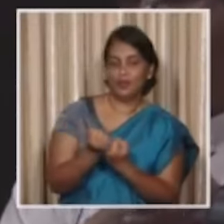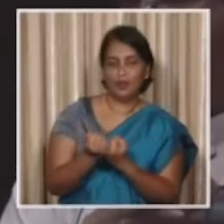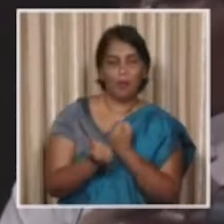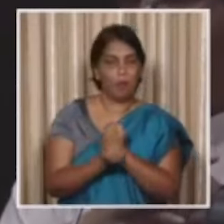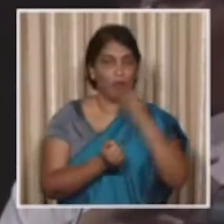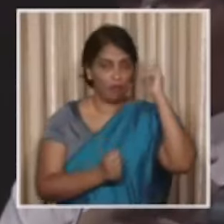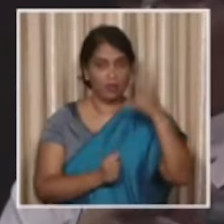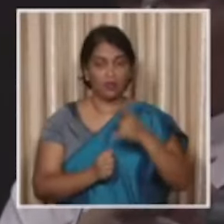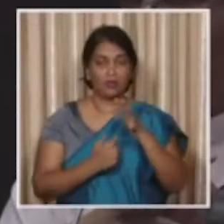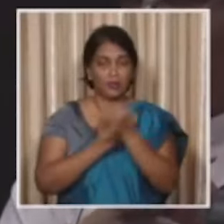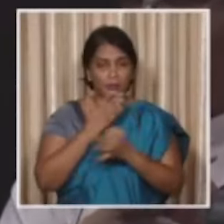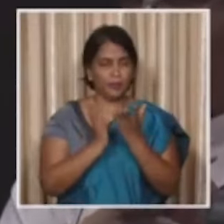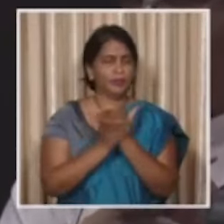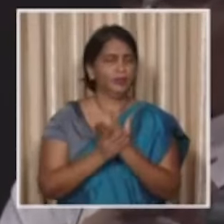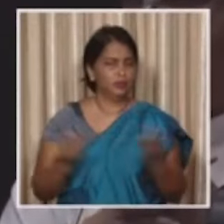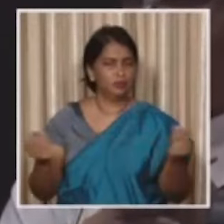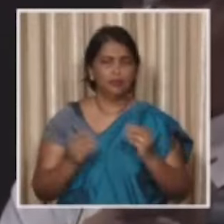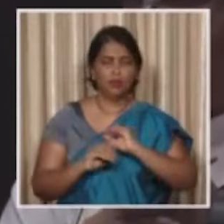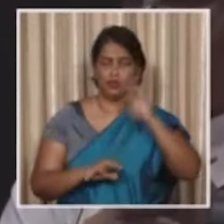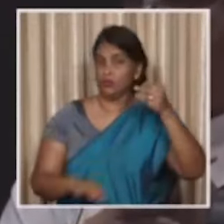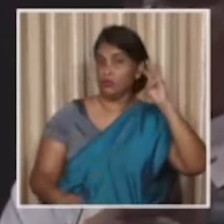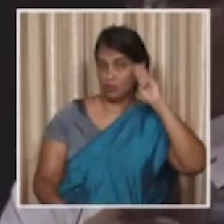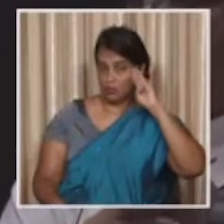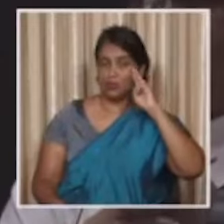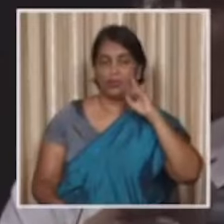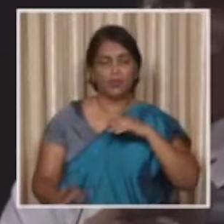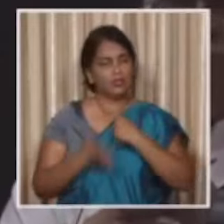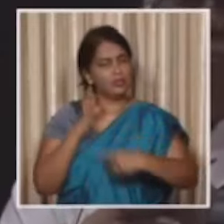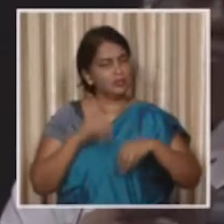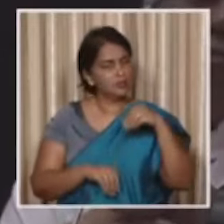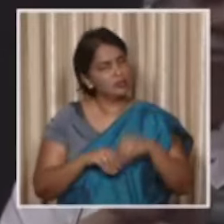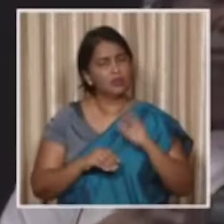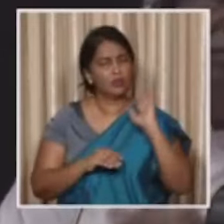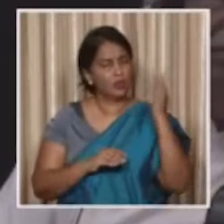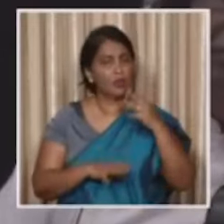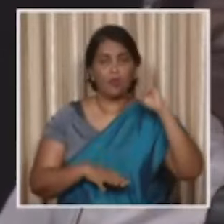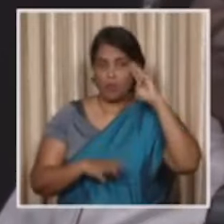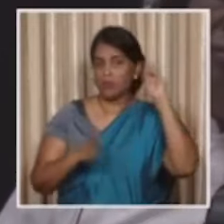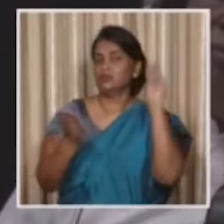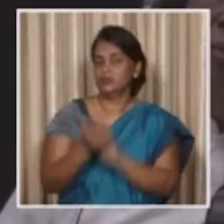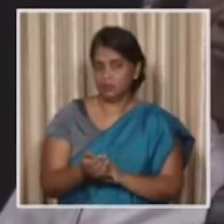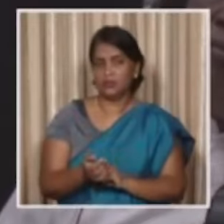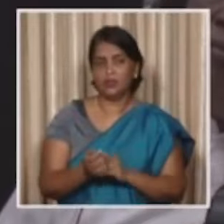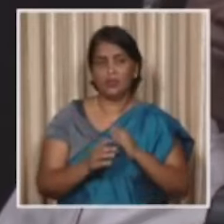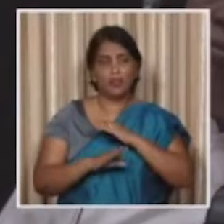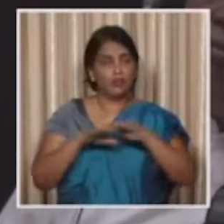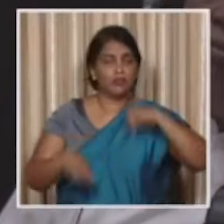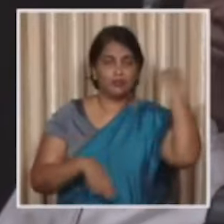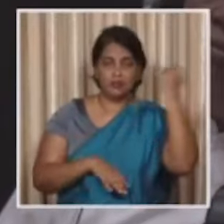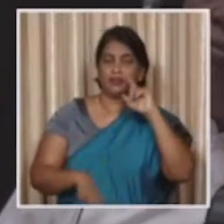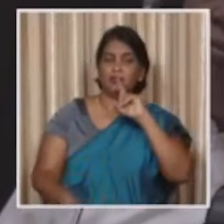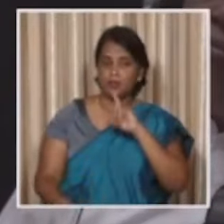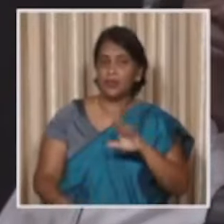මොකද මේ රටේ කුඩු අසංගතය නවත්තන්න හැමෝම ප්‍රතිඥා දෙනවා. හැම ඡන්දපත් හැම ඡන්දපොරොන්දුවකදීම කියනවා. හැම වේදිකාවකදීම